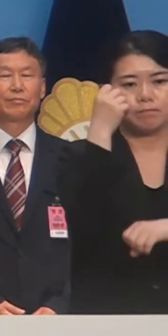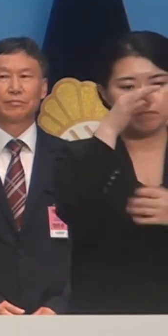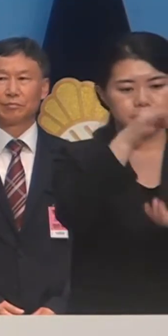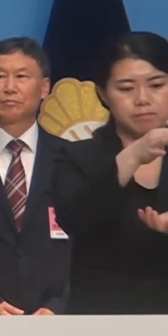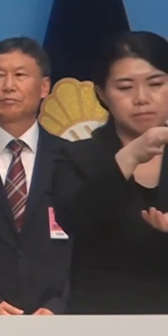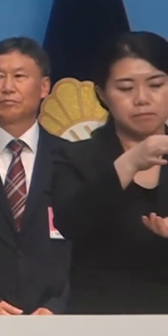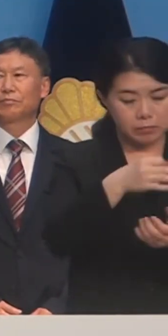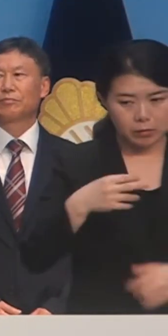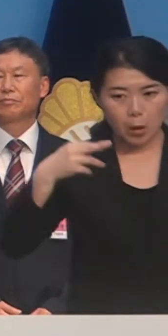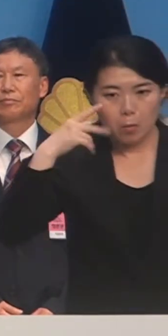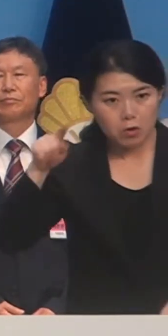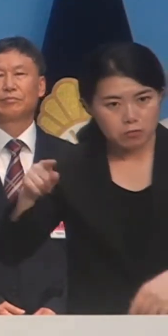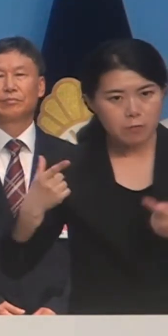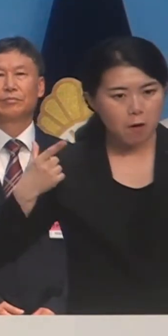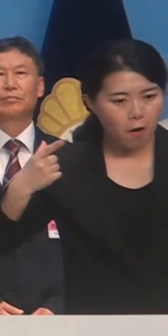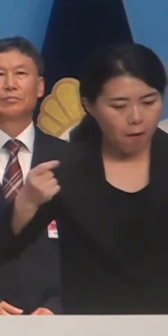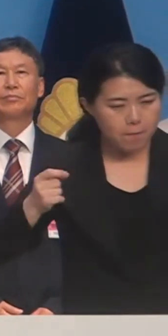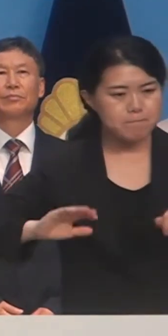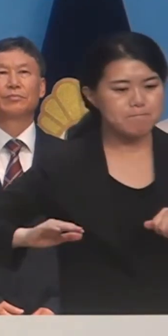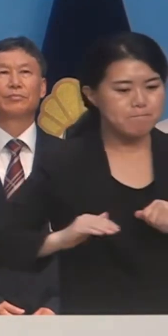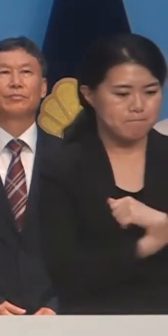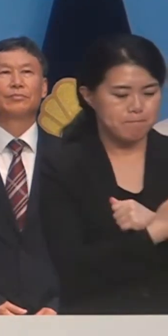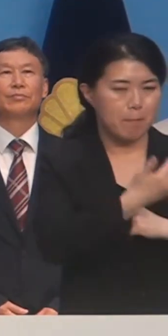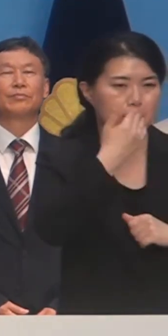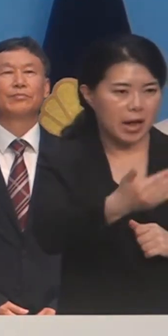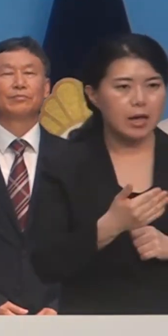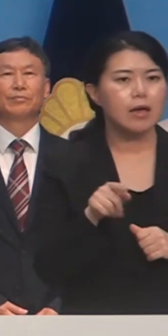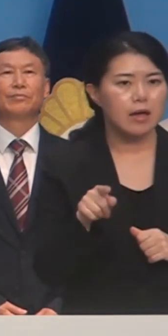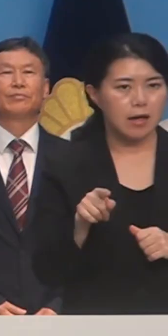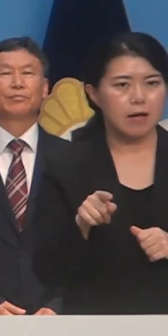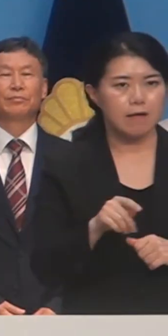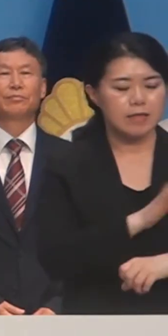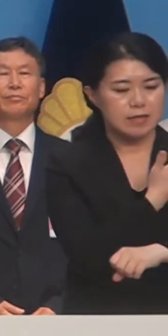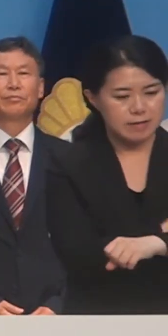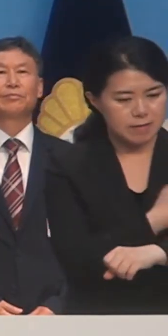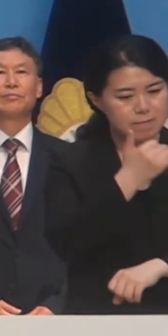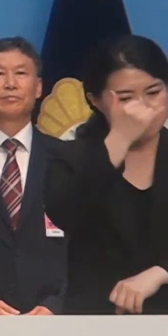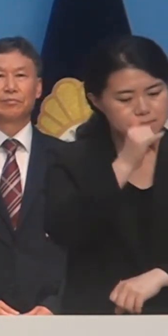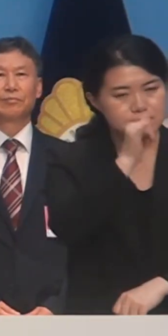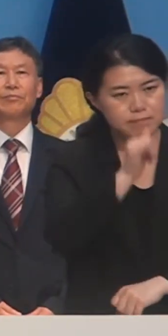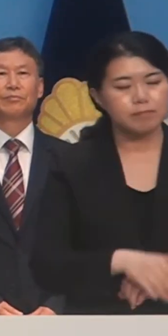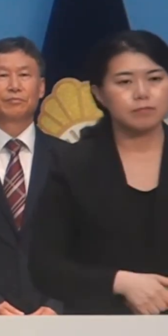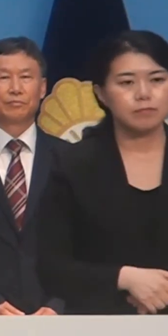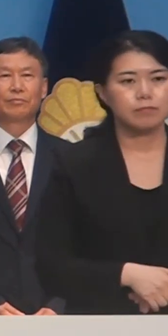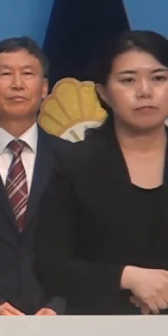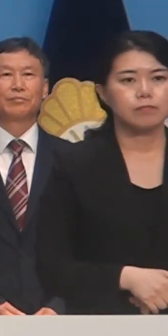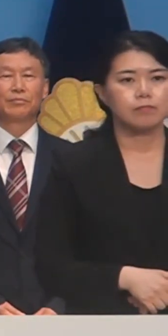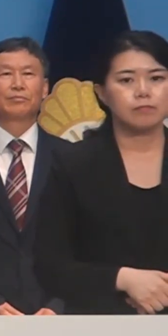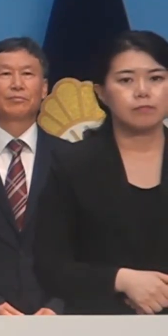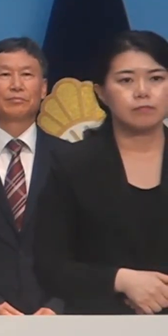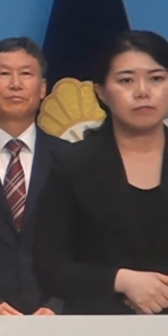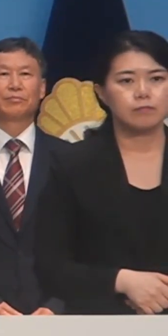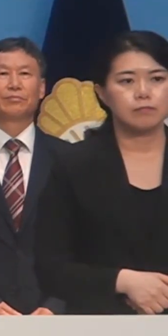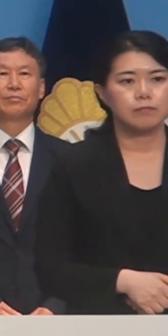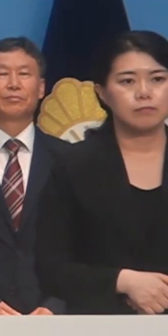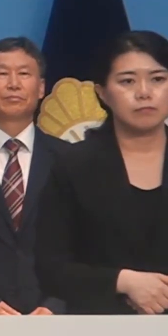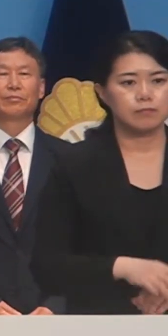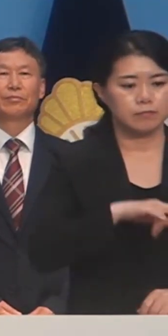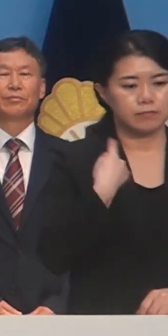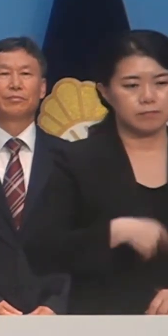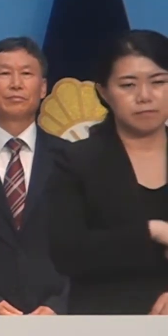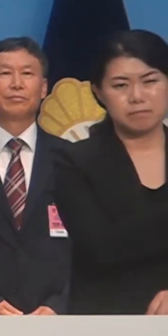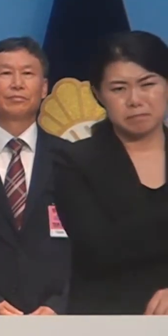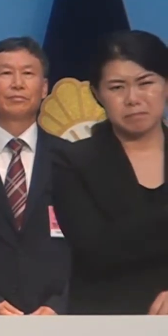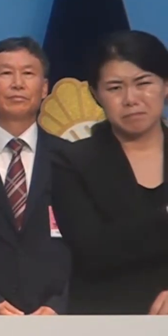가치를 미국과 함께 지켜갈 수 있는 자질과 의지를 갖췄기 때문이다. 중국